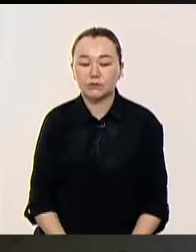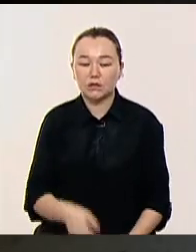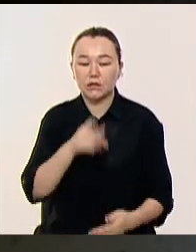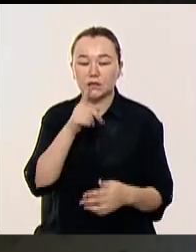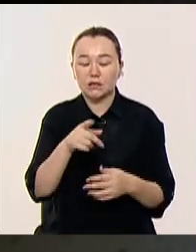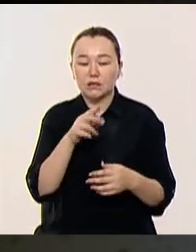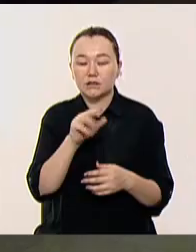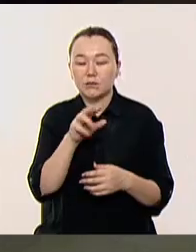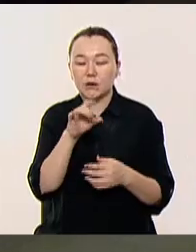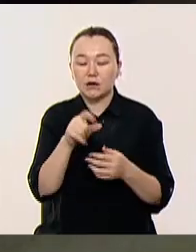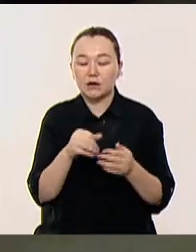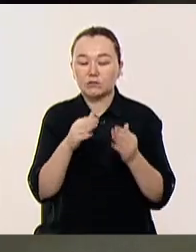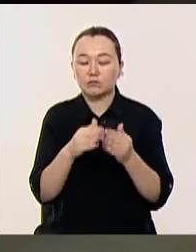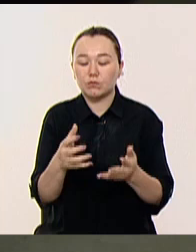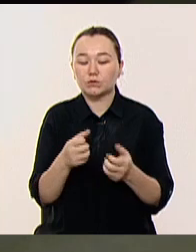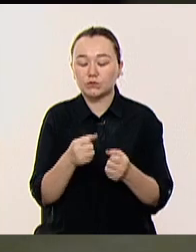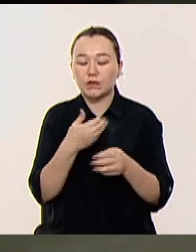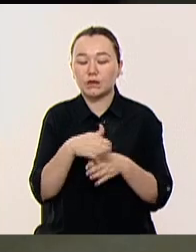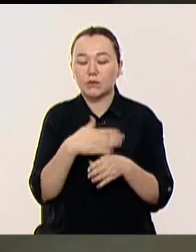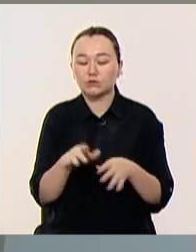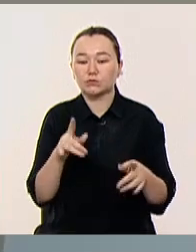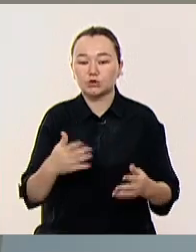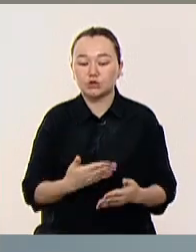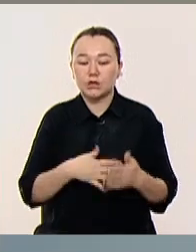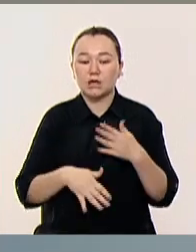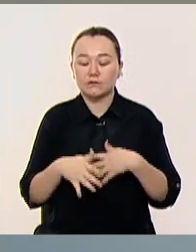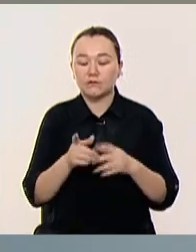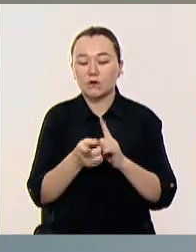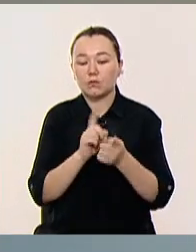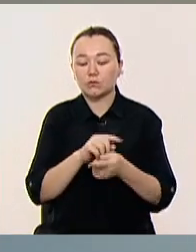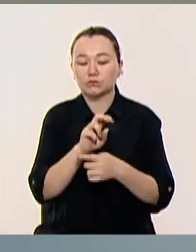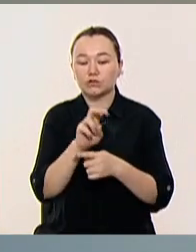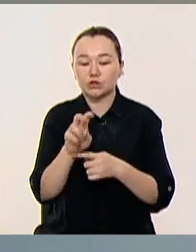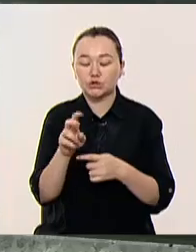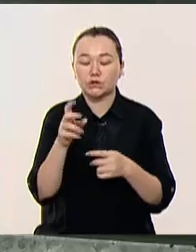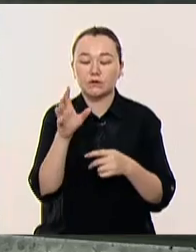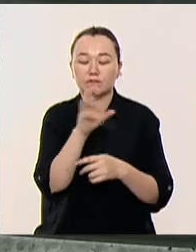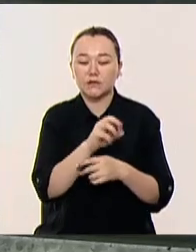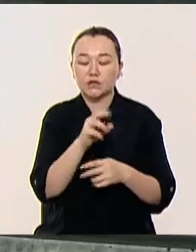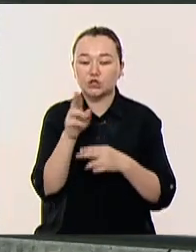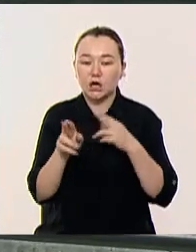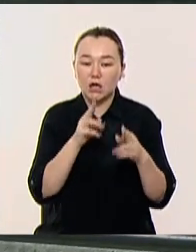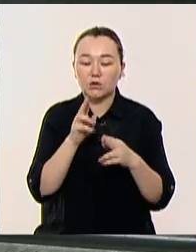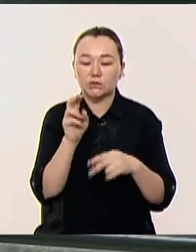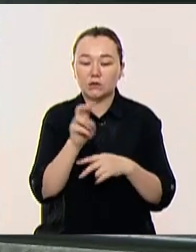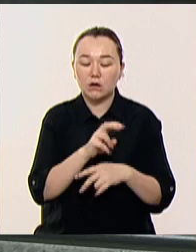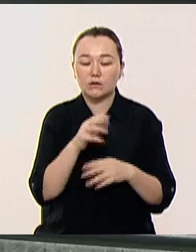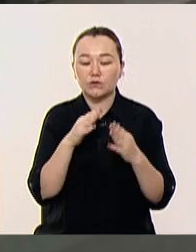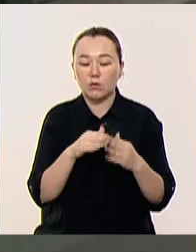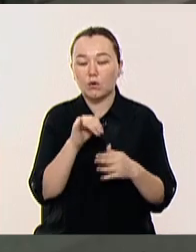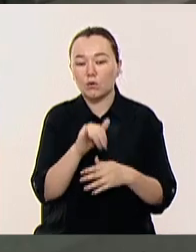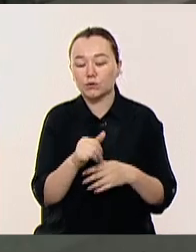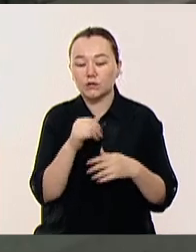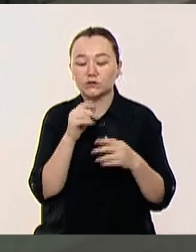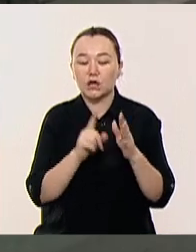Тангуль Матаева приобрела жилье в ипотеку, но вместо того, чтобы жить и радоваться, обивает пороги различных инстанций. По словам женщины, в их доме